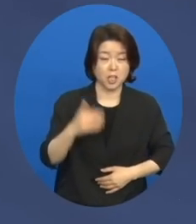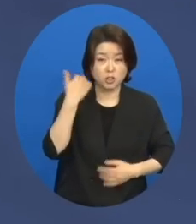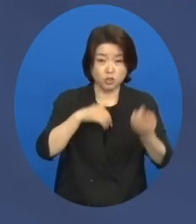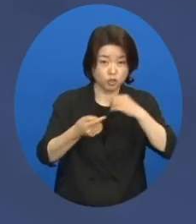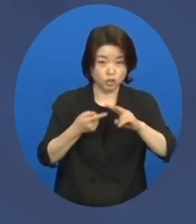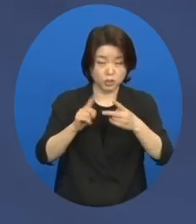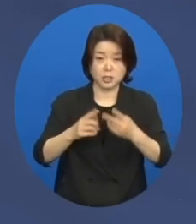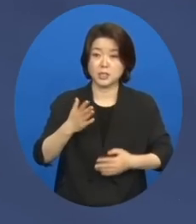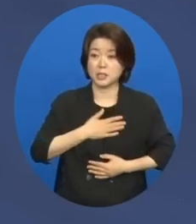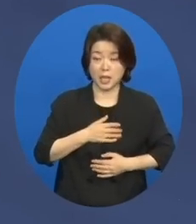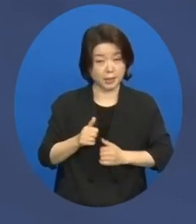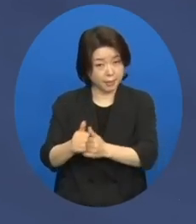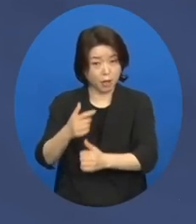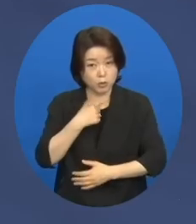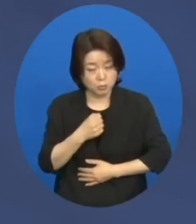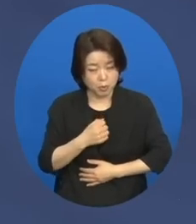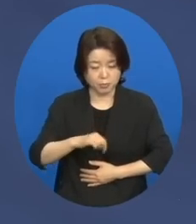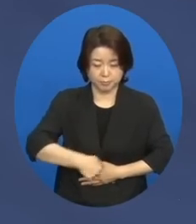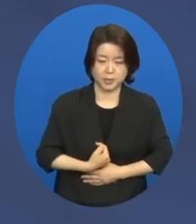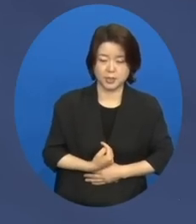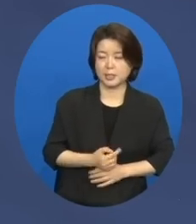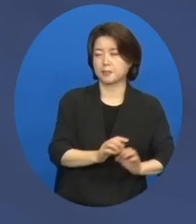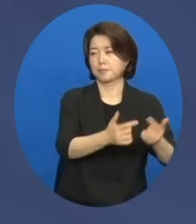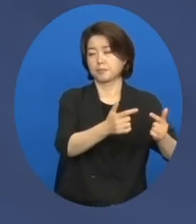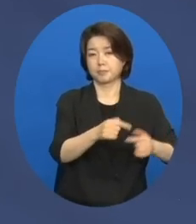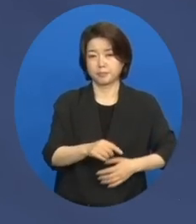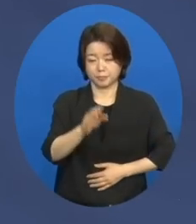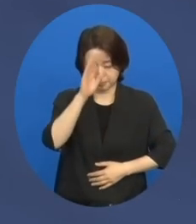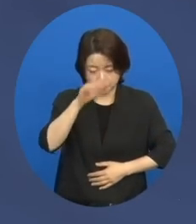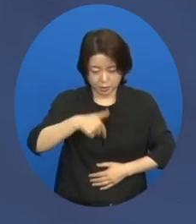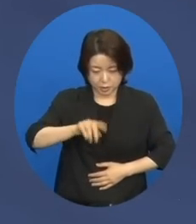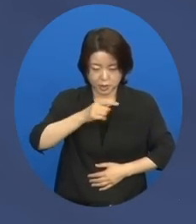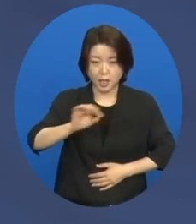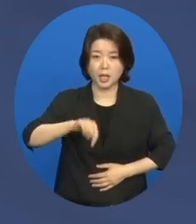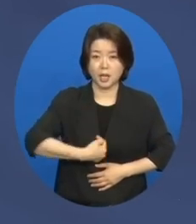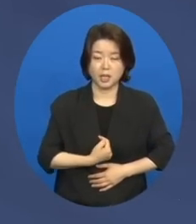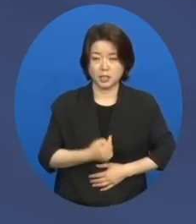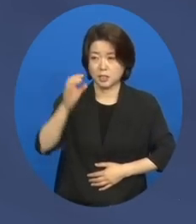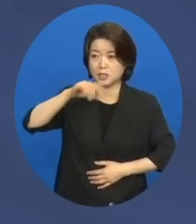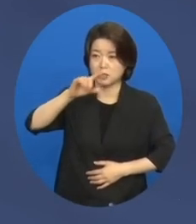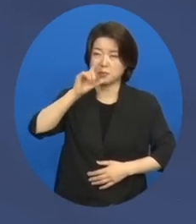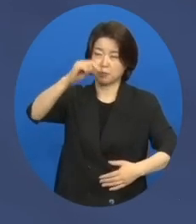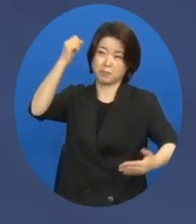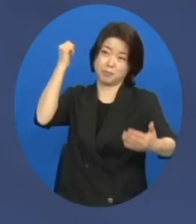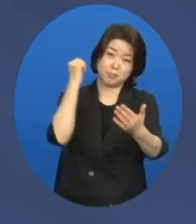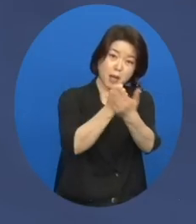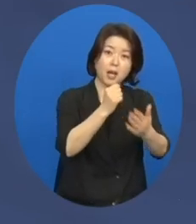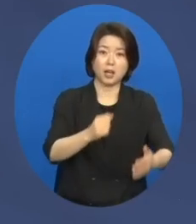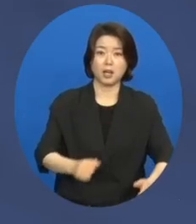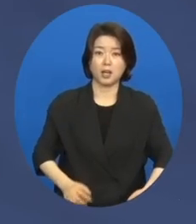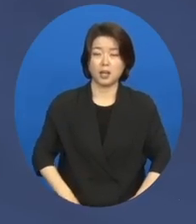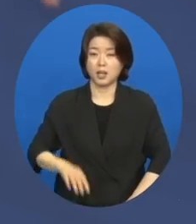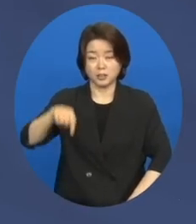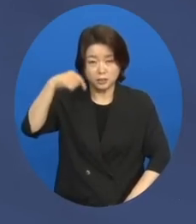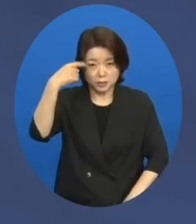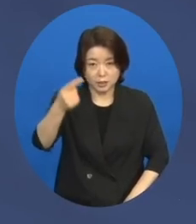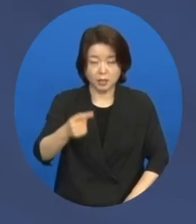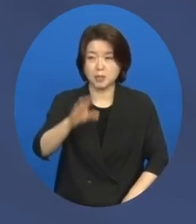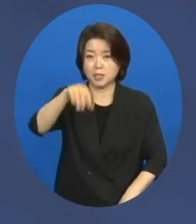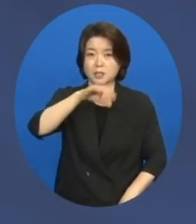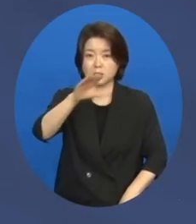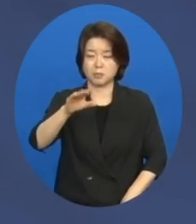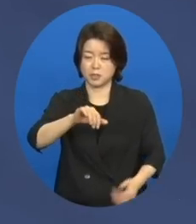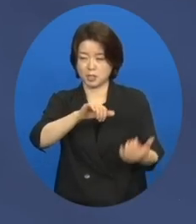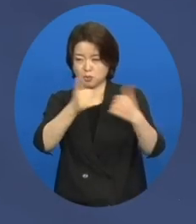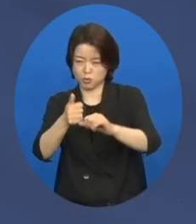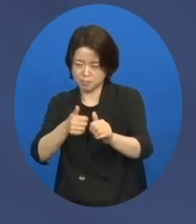나를 따라오려면 자기를 부인하고 이 병든 자를 십자가의 죽음에 넘기고 그리고 그 십자가의